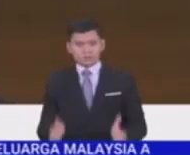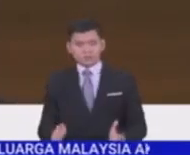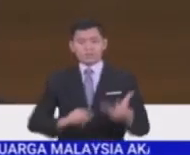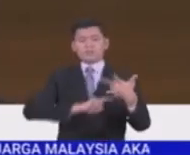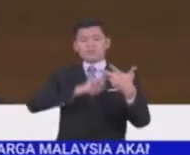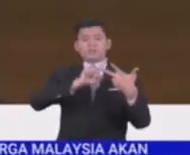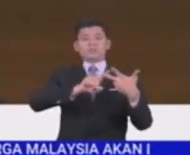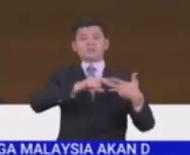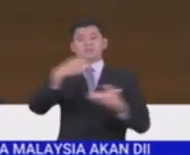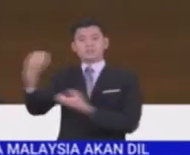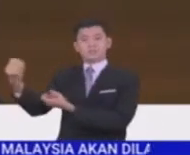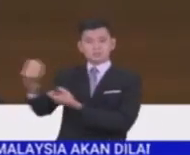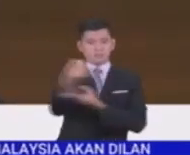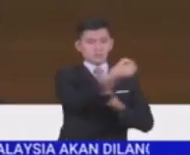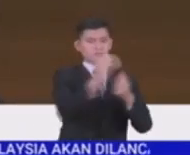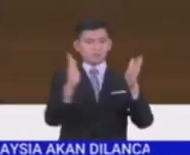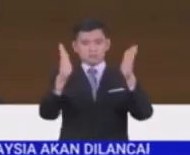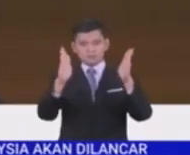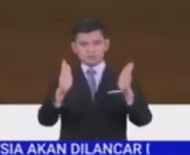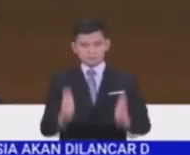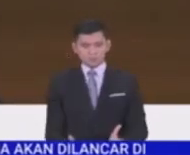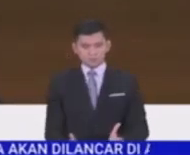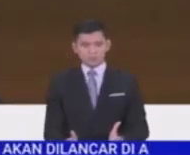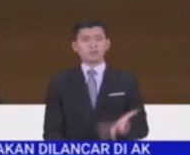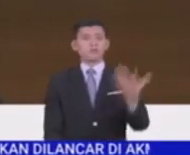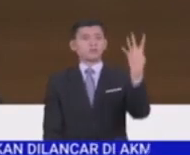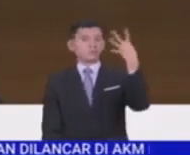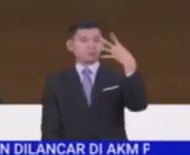Jabatan Bomba dan Penyelamat Malaysia